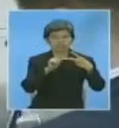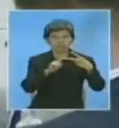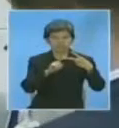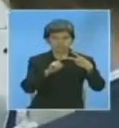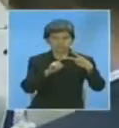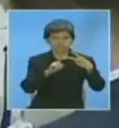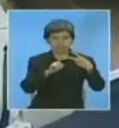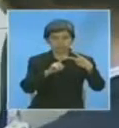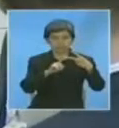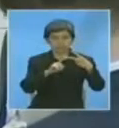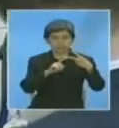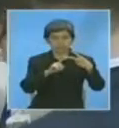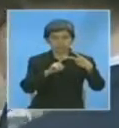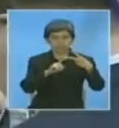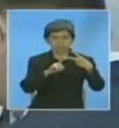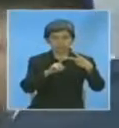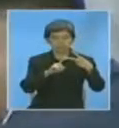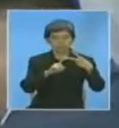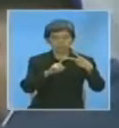สุรชัย